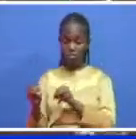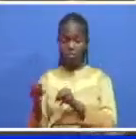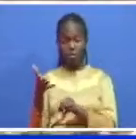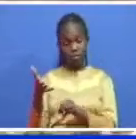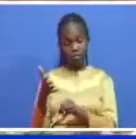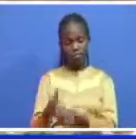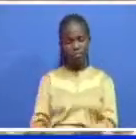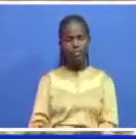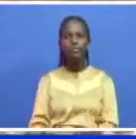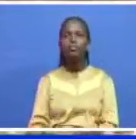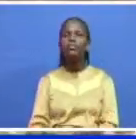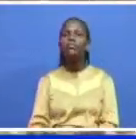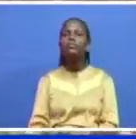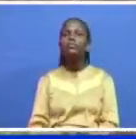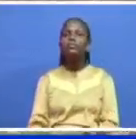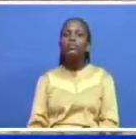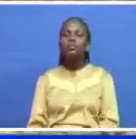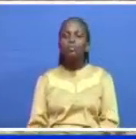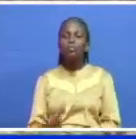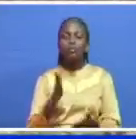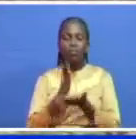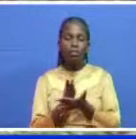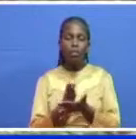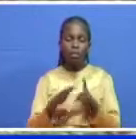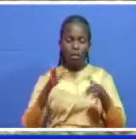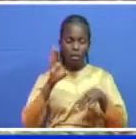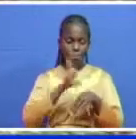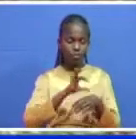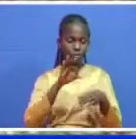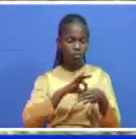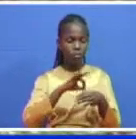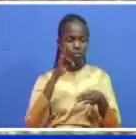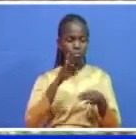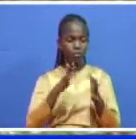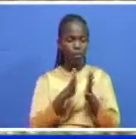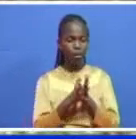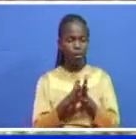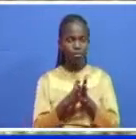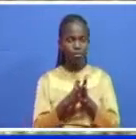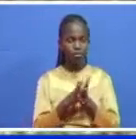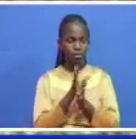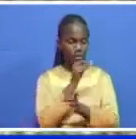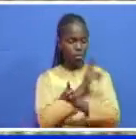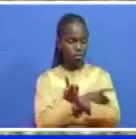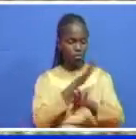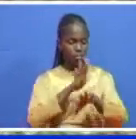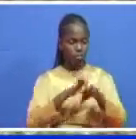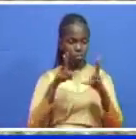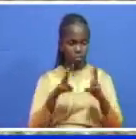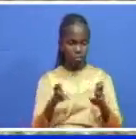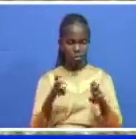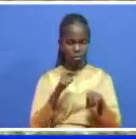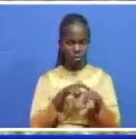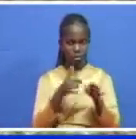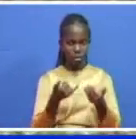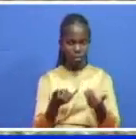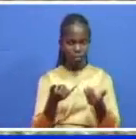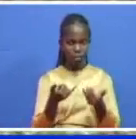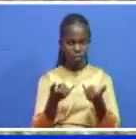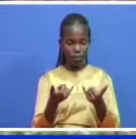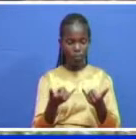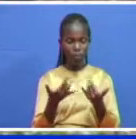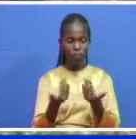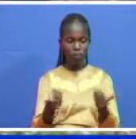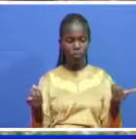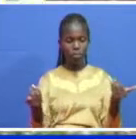kiu. Natuwa sisi ya natuwa ona taikanisa atuwa mandamu zena musewe bindane jisi ya naibungete skulu nikenda tuke tudhesi ya